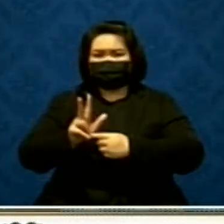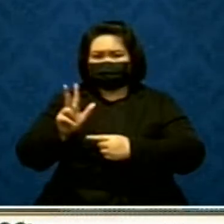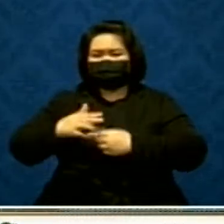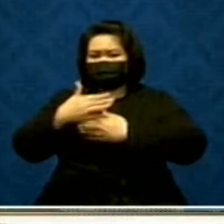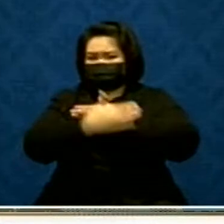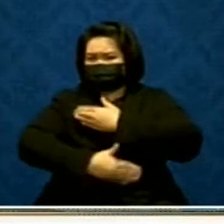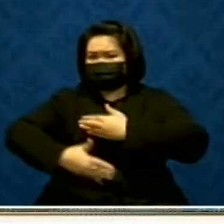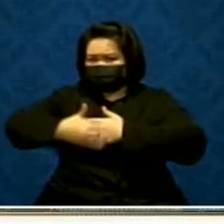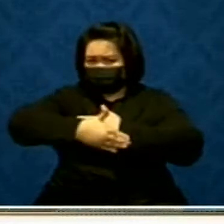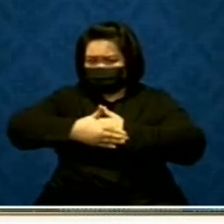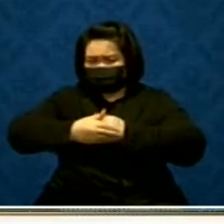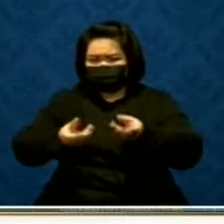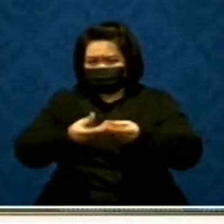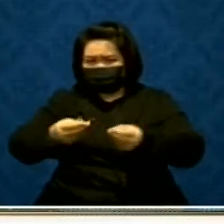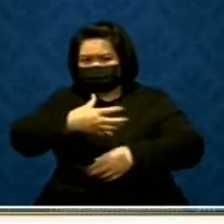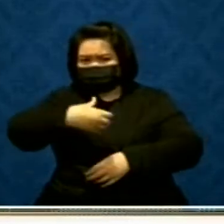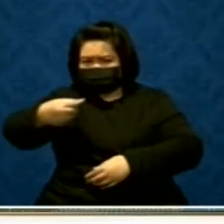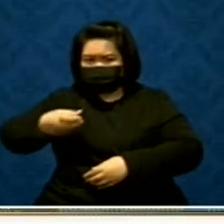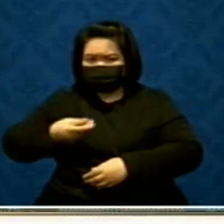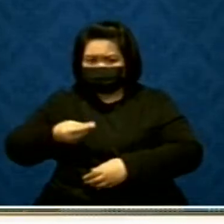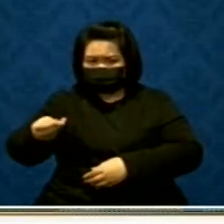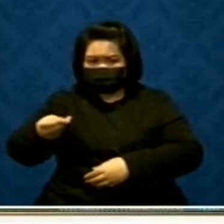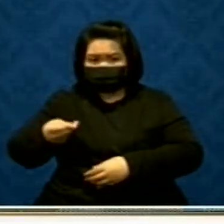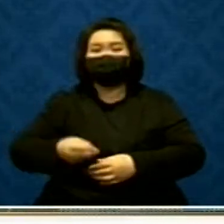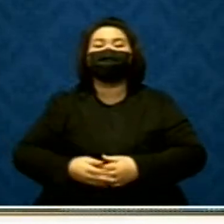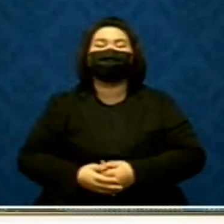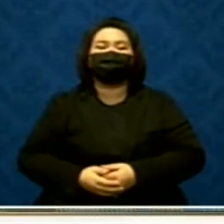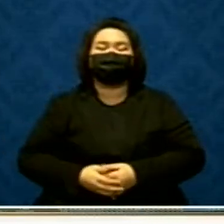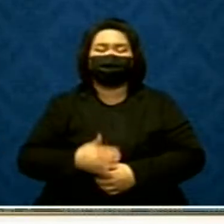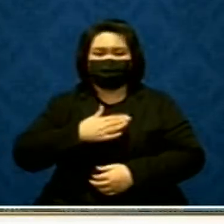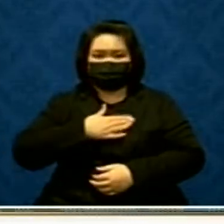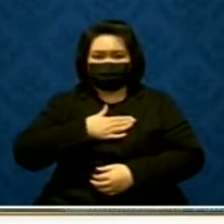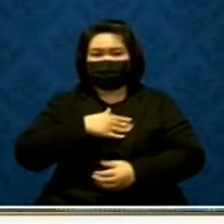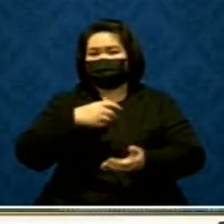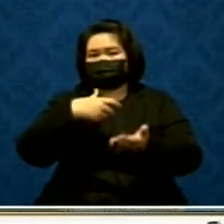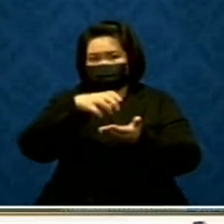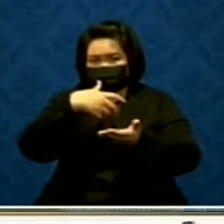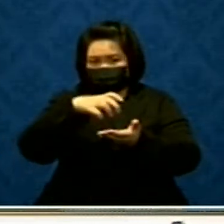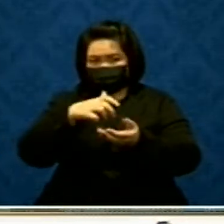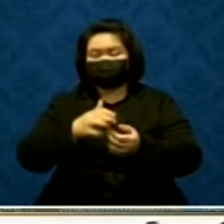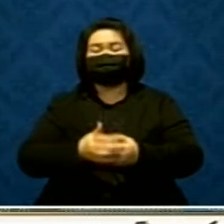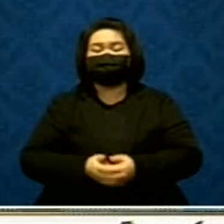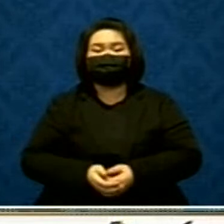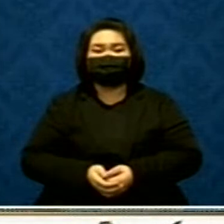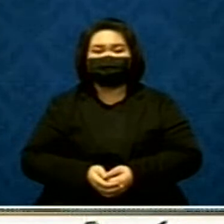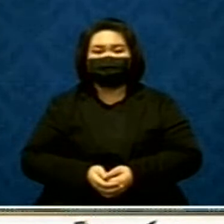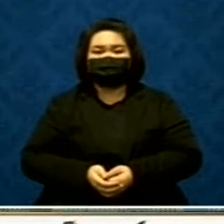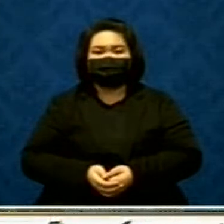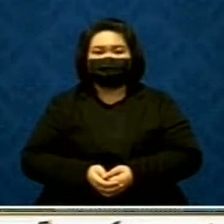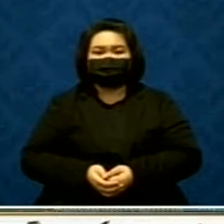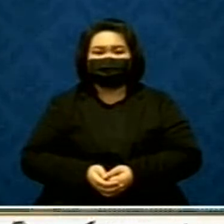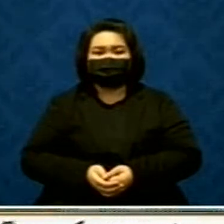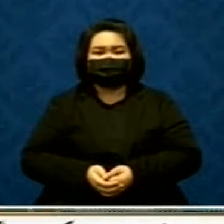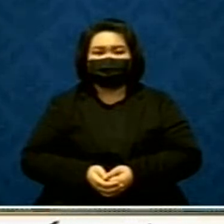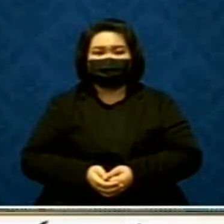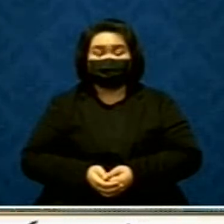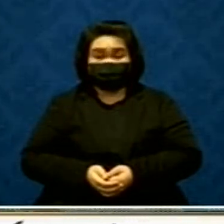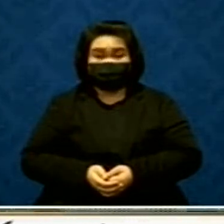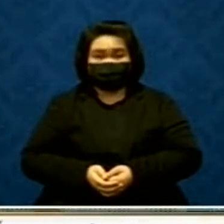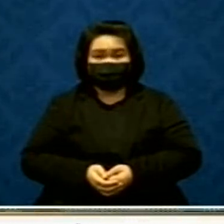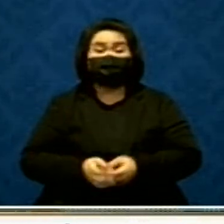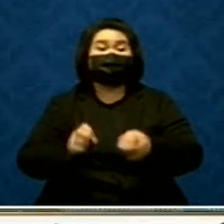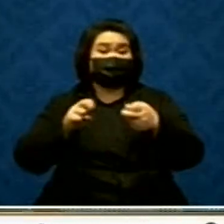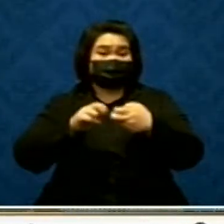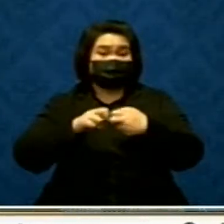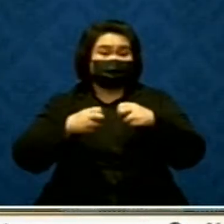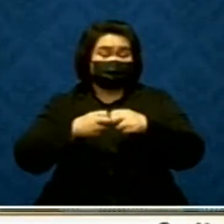งคืนมาโดยเร็วผมเรียนอย่างนี้ครับท่านประธานที่เคารพครับประเด็นที่มีการอภิปรายนั้นเนี่ยน